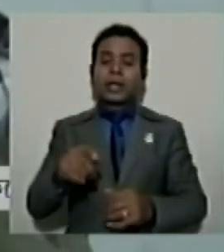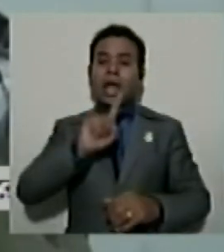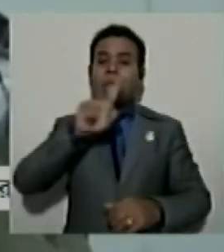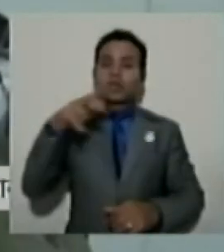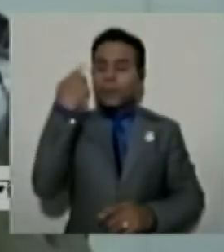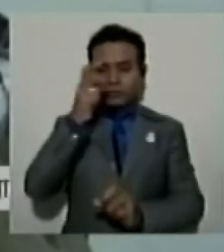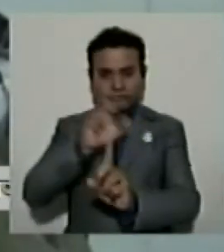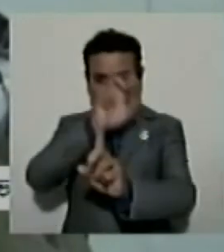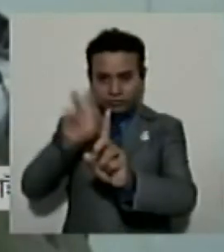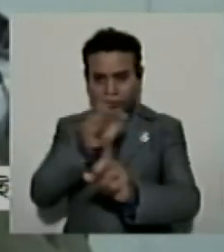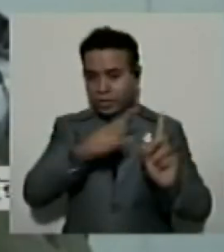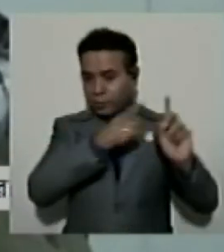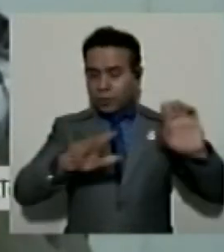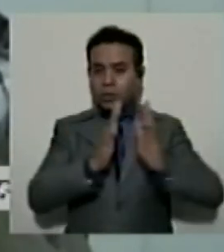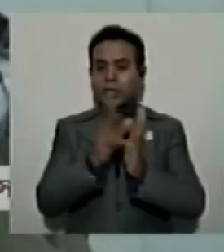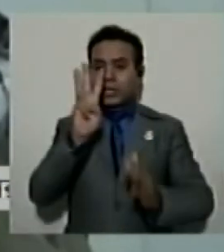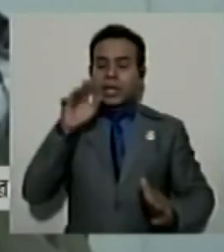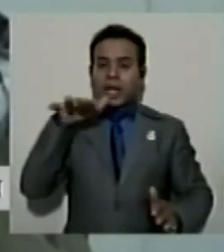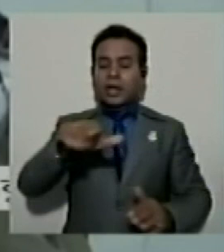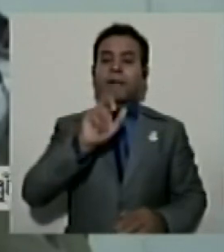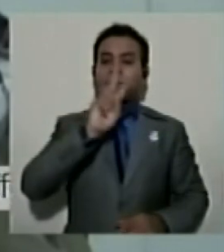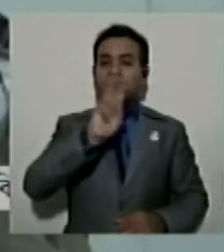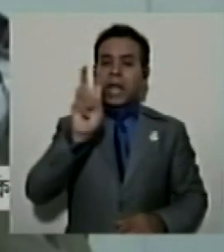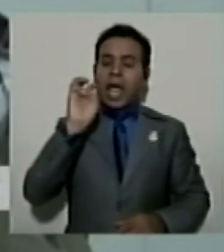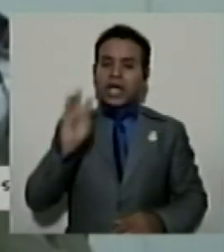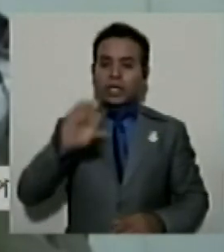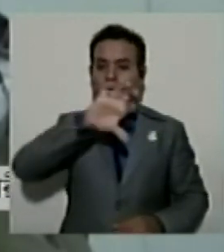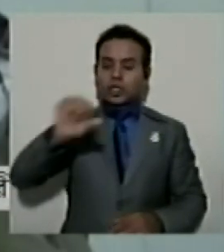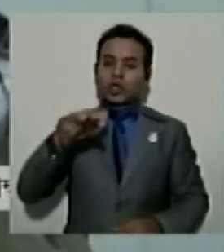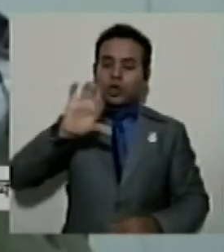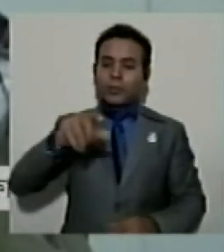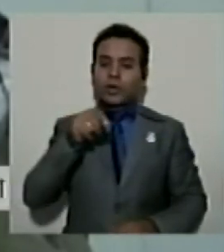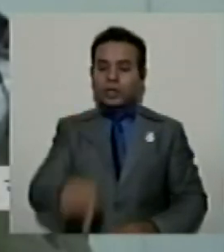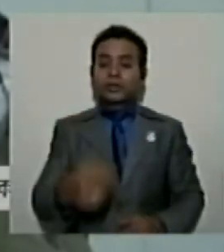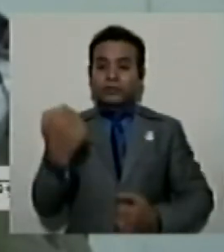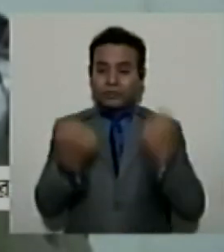স্থলবন্দরে স্ক্রিনিং হয়েছে 92 জন, এ পর্যন্ত 3,27,580 জন।